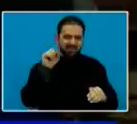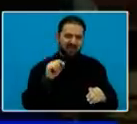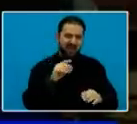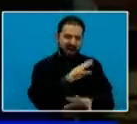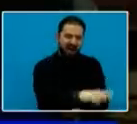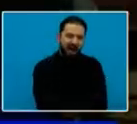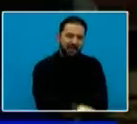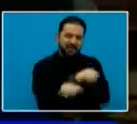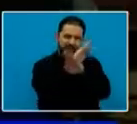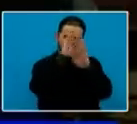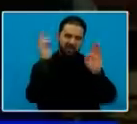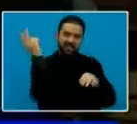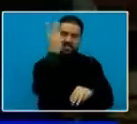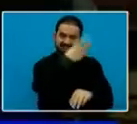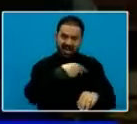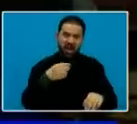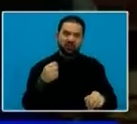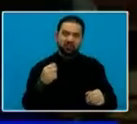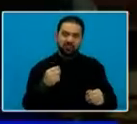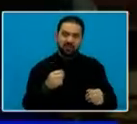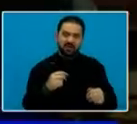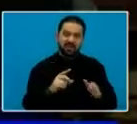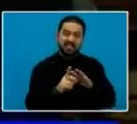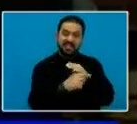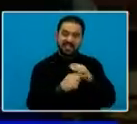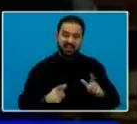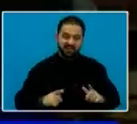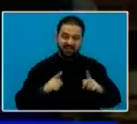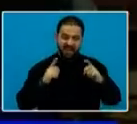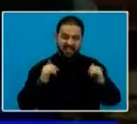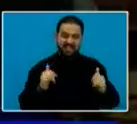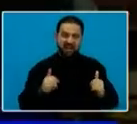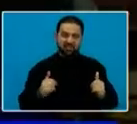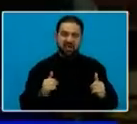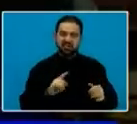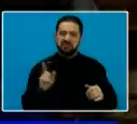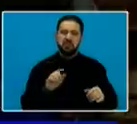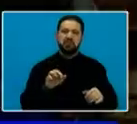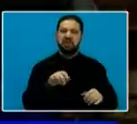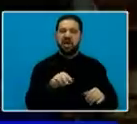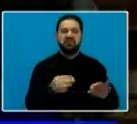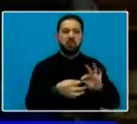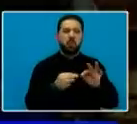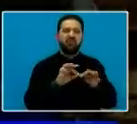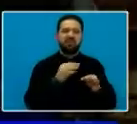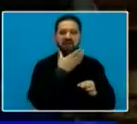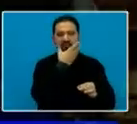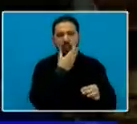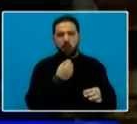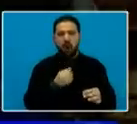a mântuirii, astfel încât să înțelegem ceva din viața aceasta și să nu trecem așa doar cu cuvinte frumoase